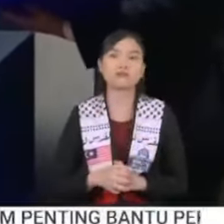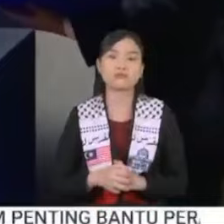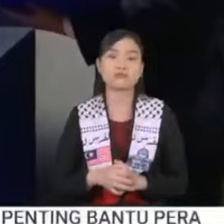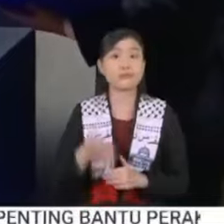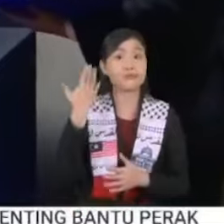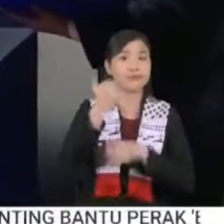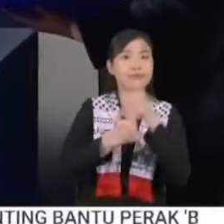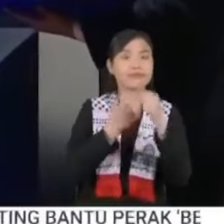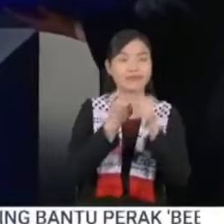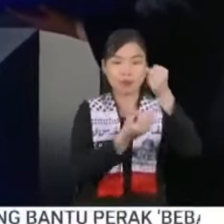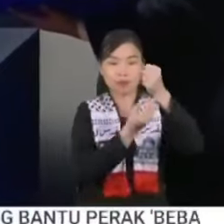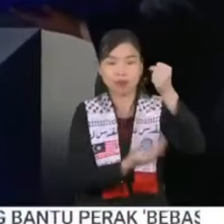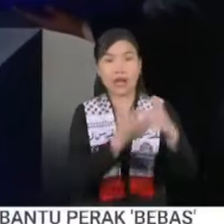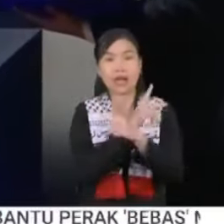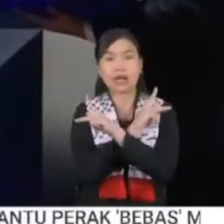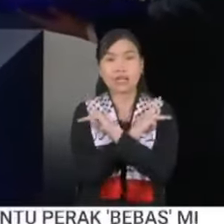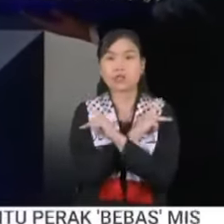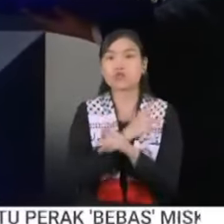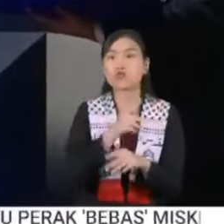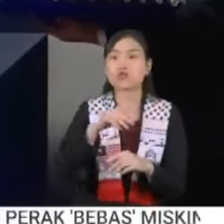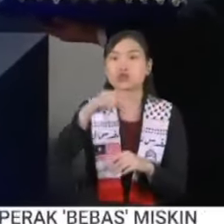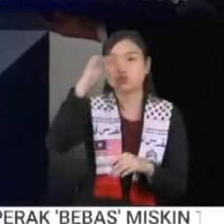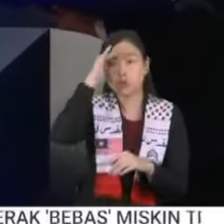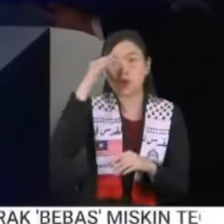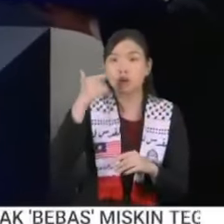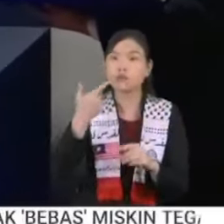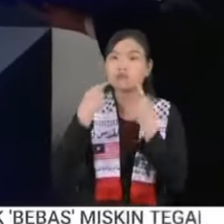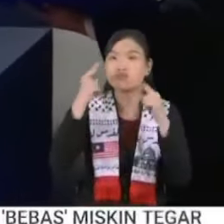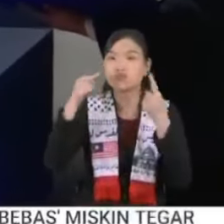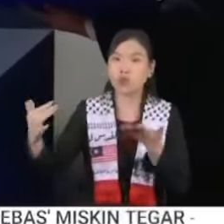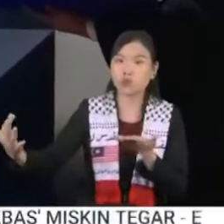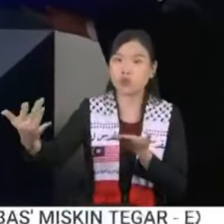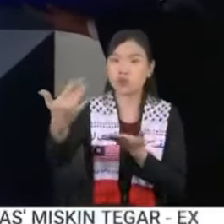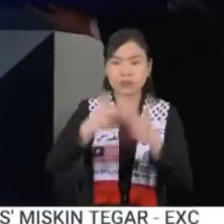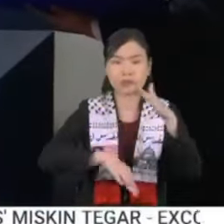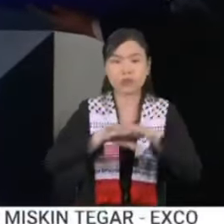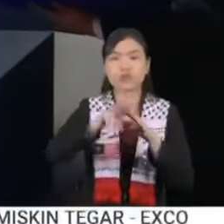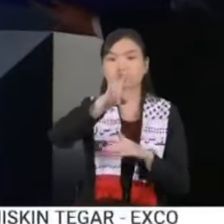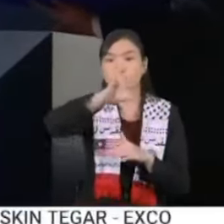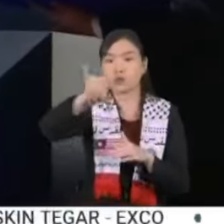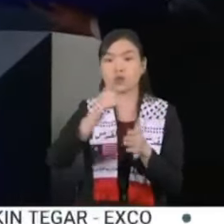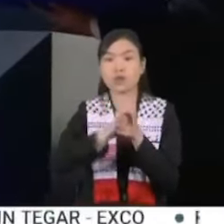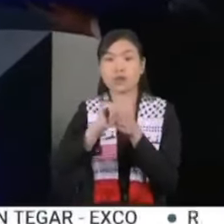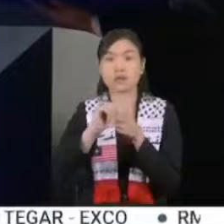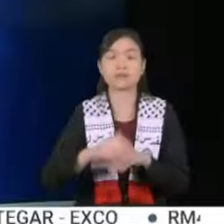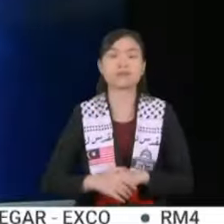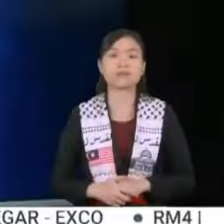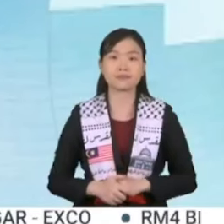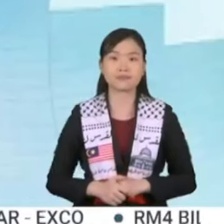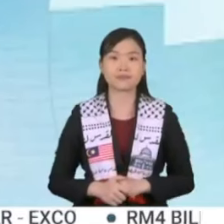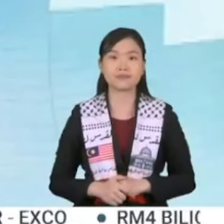Tahun lalu, Tabung Kasih Johor berjaya mengumpul kutipan sehingga 2 juta ringgit.